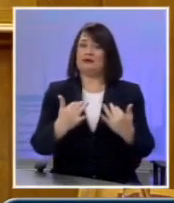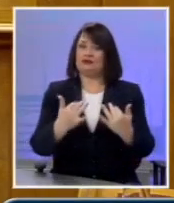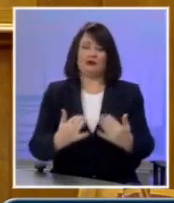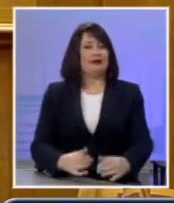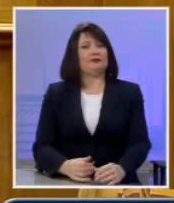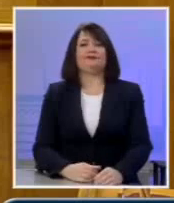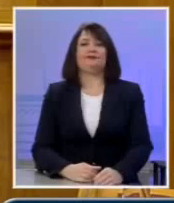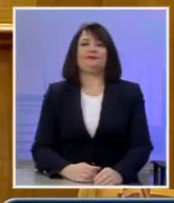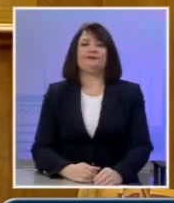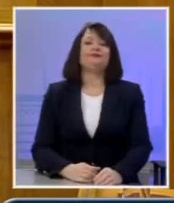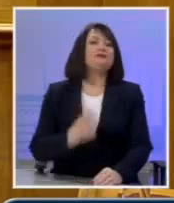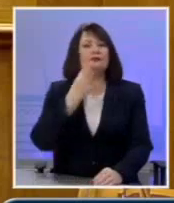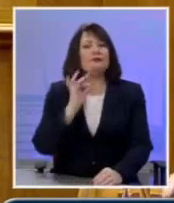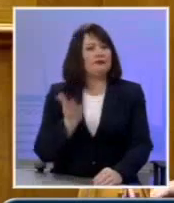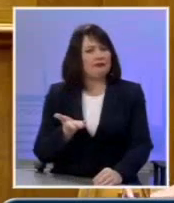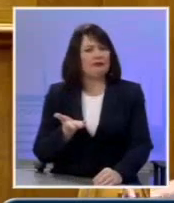Διότι νομίζω